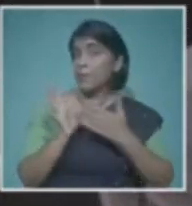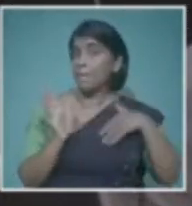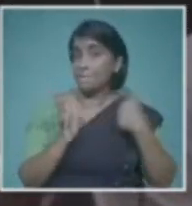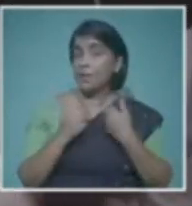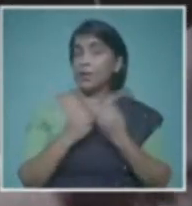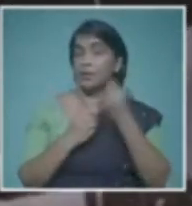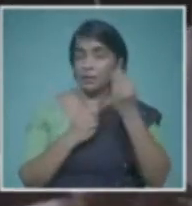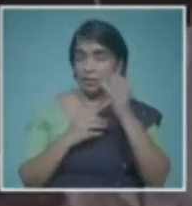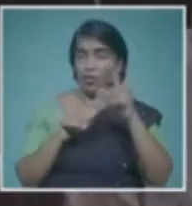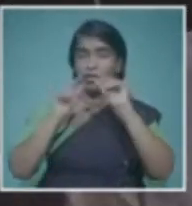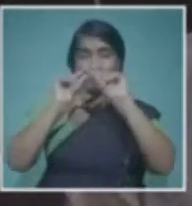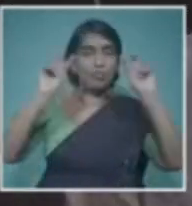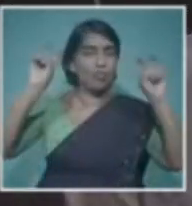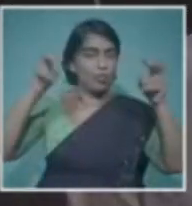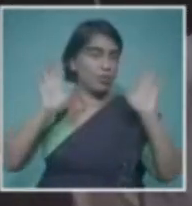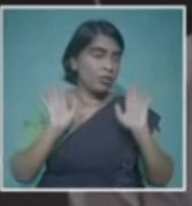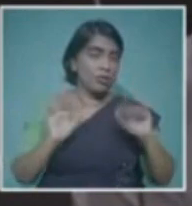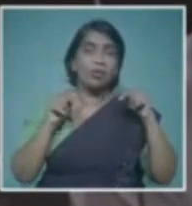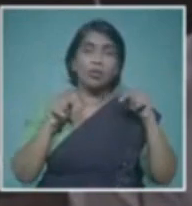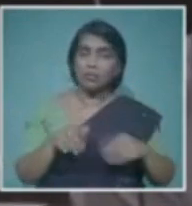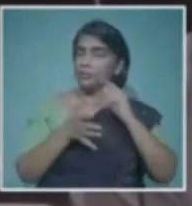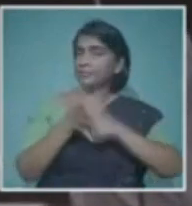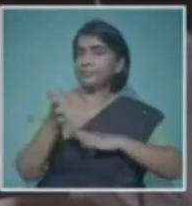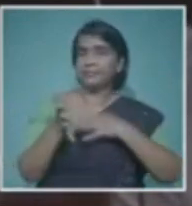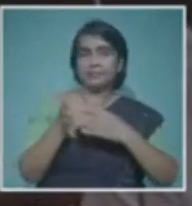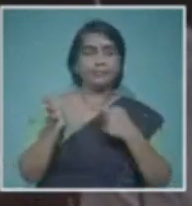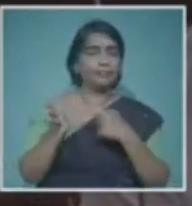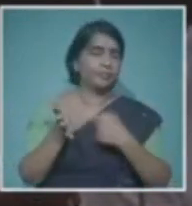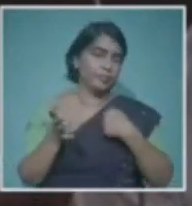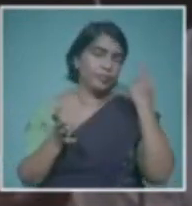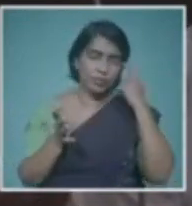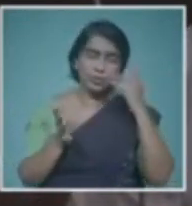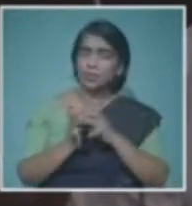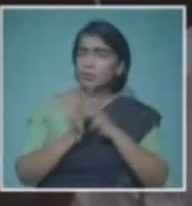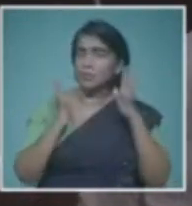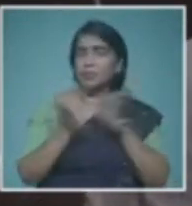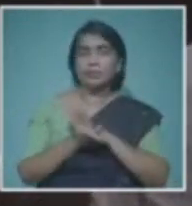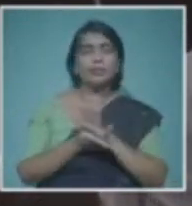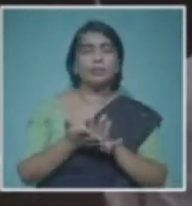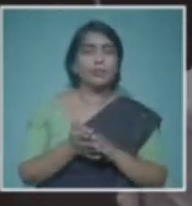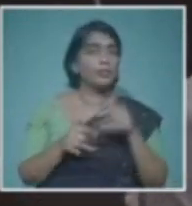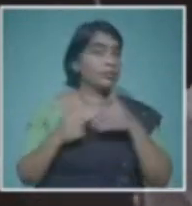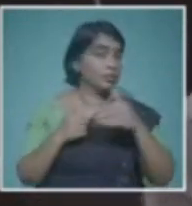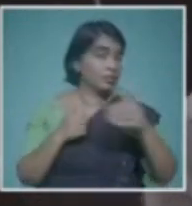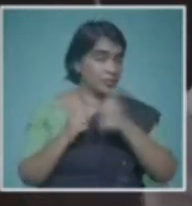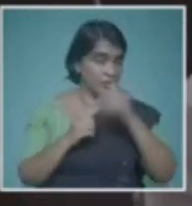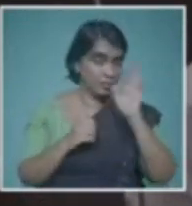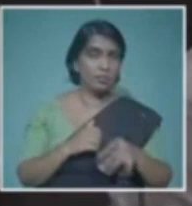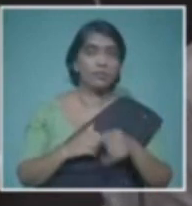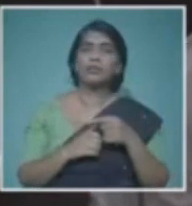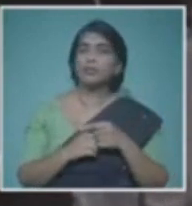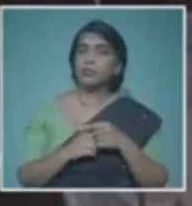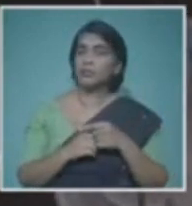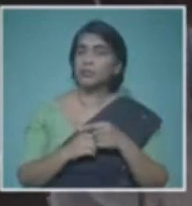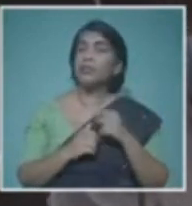අනිවාර්යයෙන්ම ප්‍රමුඛතාවයක් දිය යුතු මාතෘකාවක් නමුත් මේ අයවැය තුලින් අපි දන්නවා ඉතාමත්ම පැහැදිලිවම සිද්ධ වෙලා